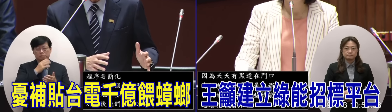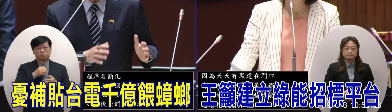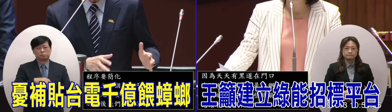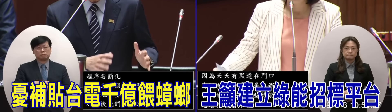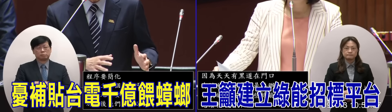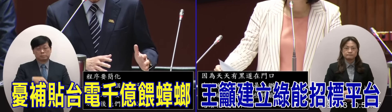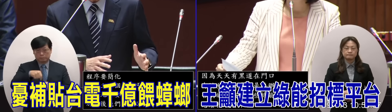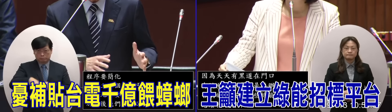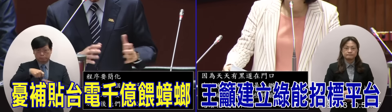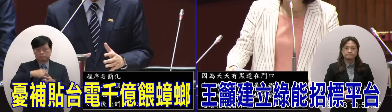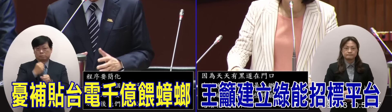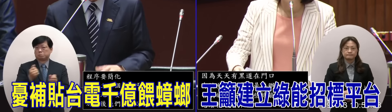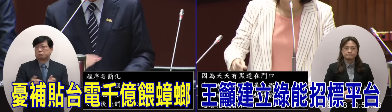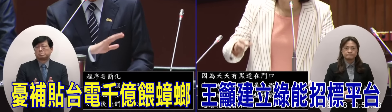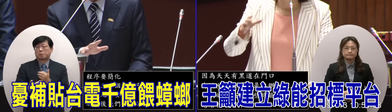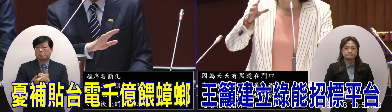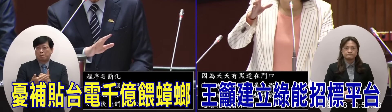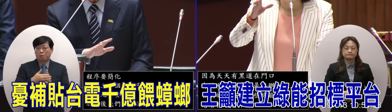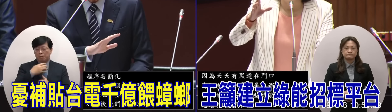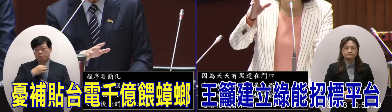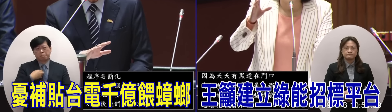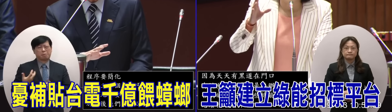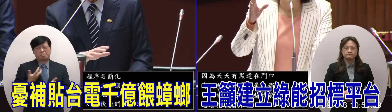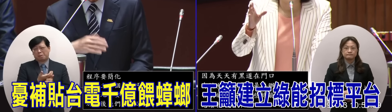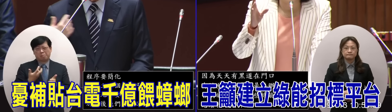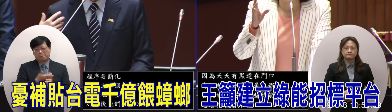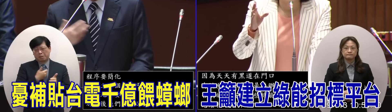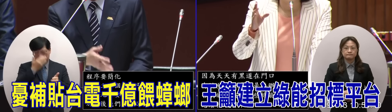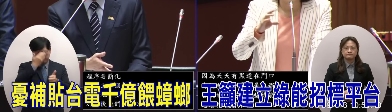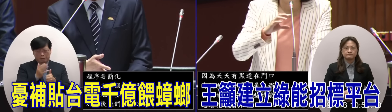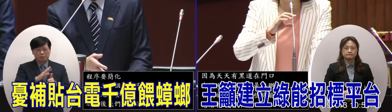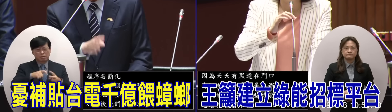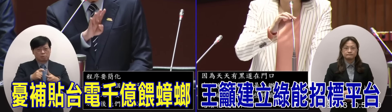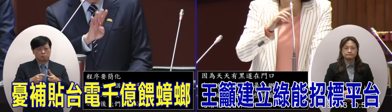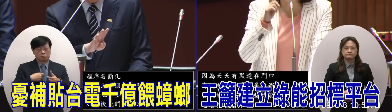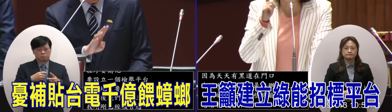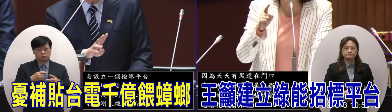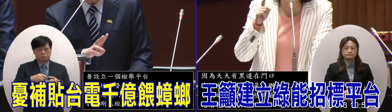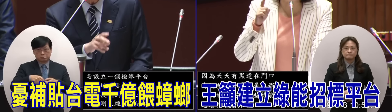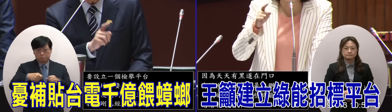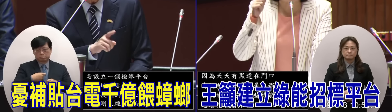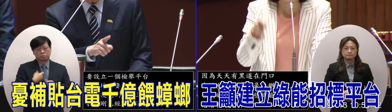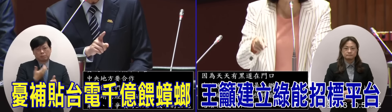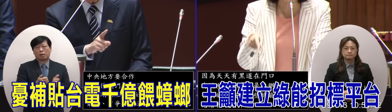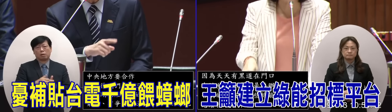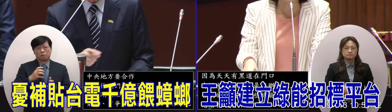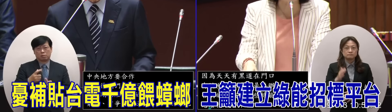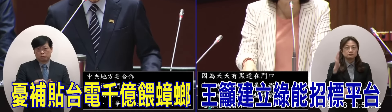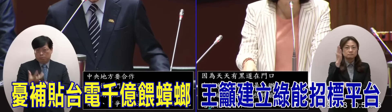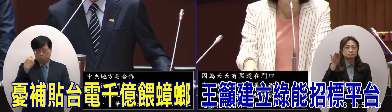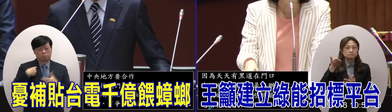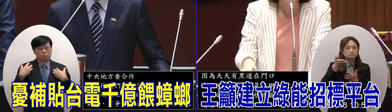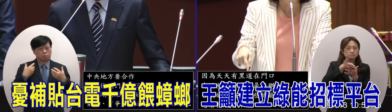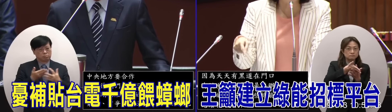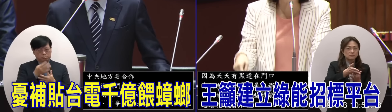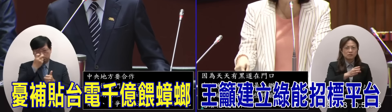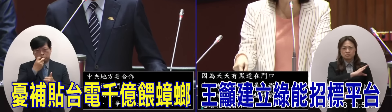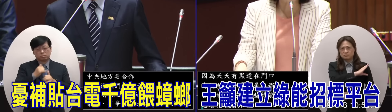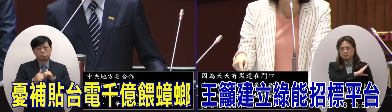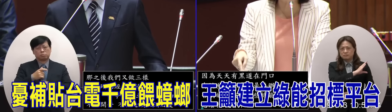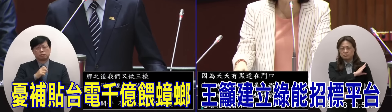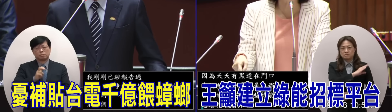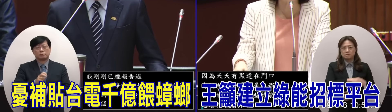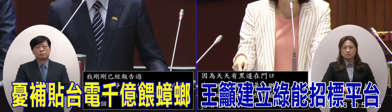成这些工作，帮助我们政策，不要给他太多的麻烦，公权力进去。 最后一个， 农民的权利要照顾， 否